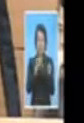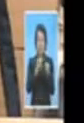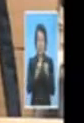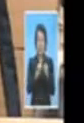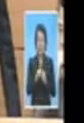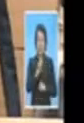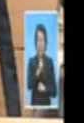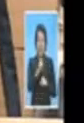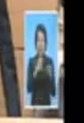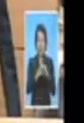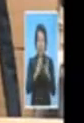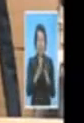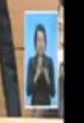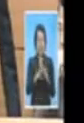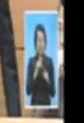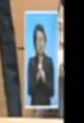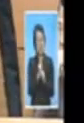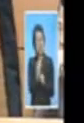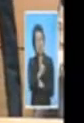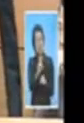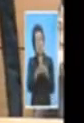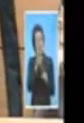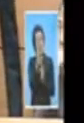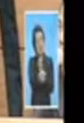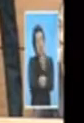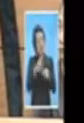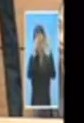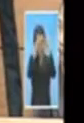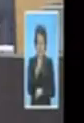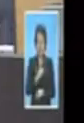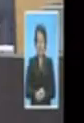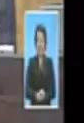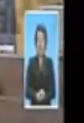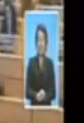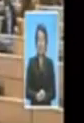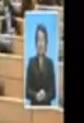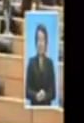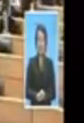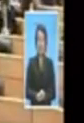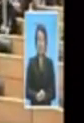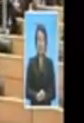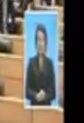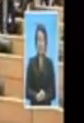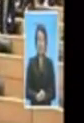กรัฐมนตรีมาแล้ว2คนอันนี้สรุปความโดยย่อนฟังก่อนครับฟังก่อนฮะ